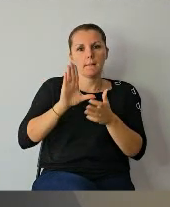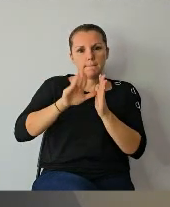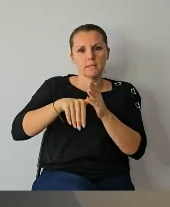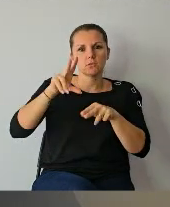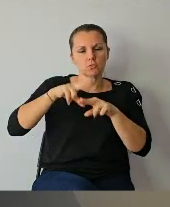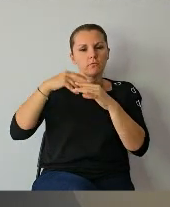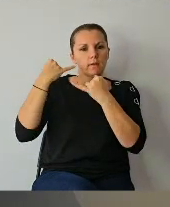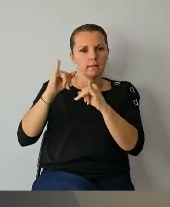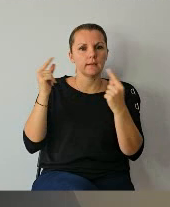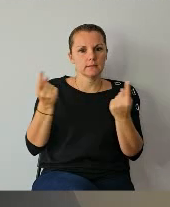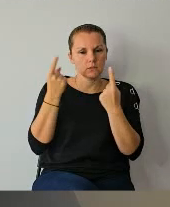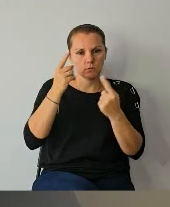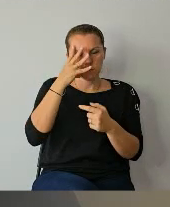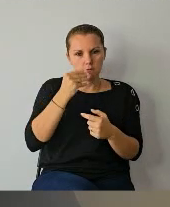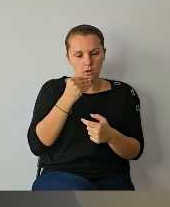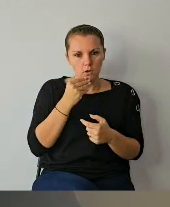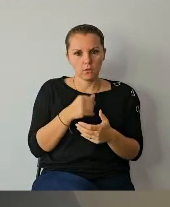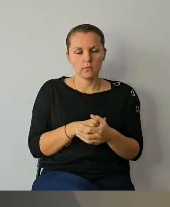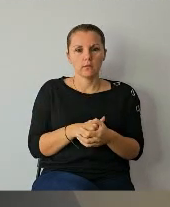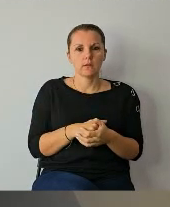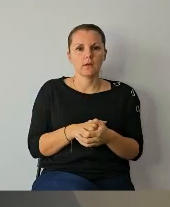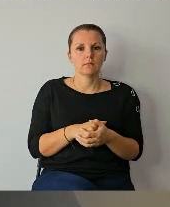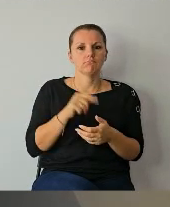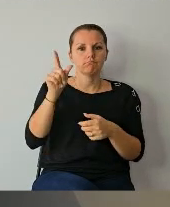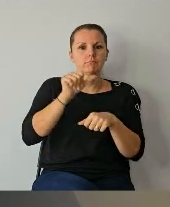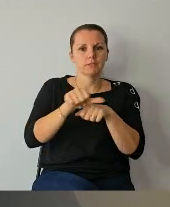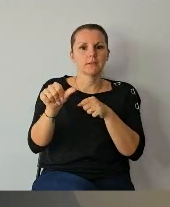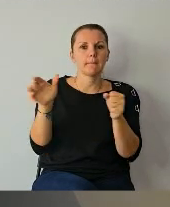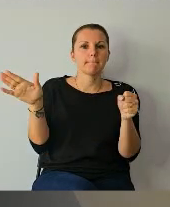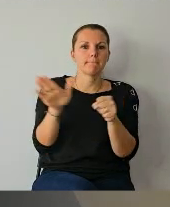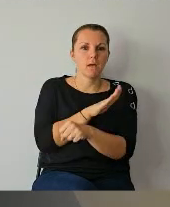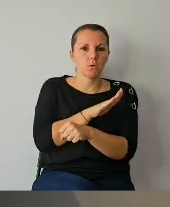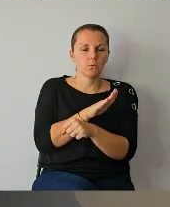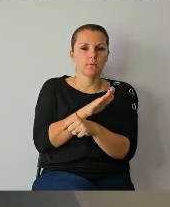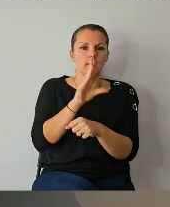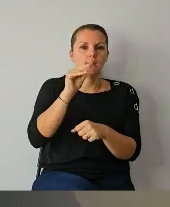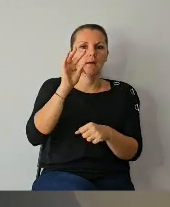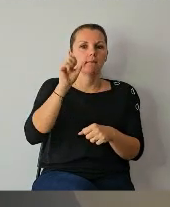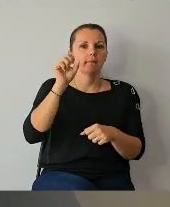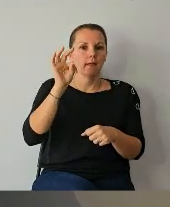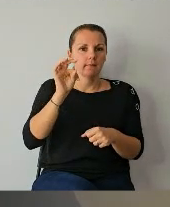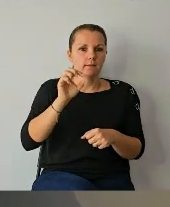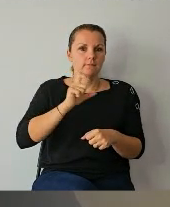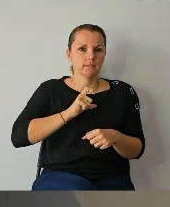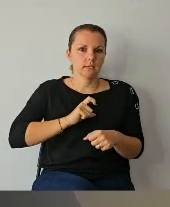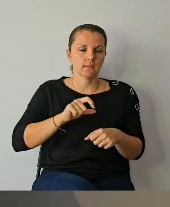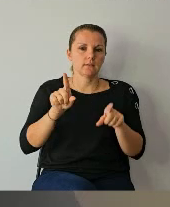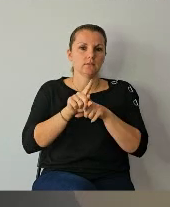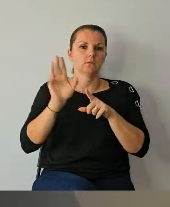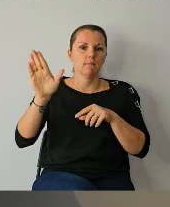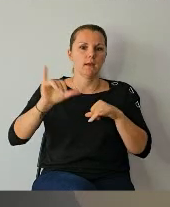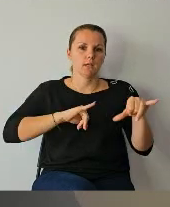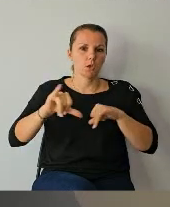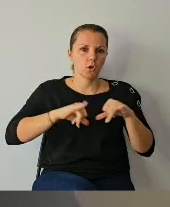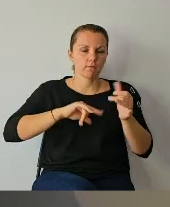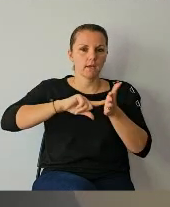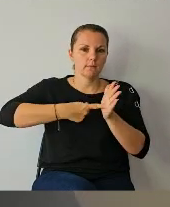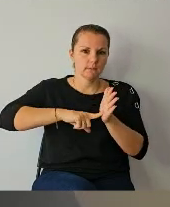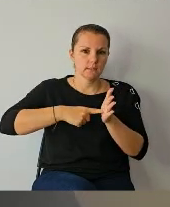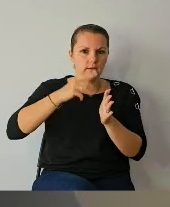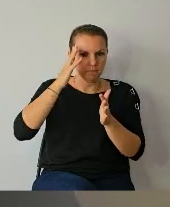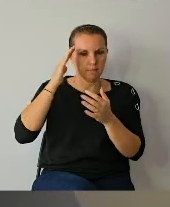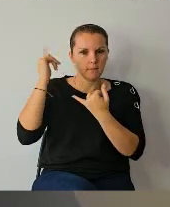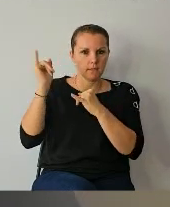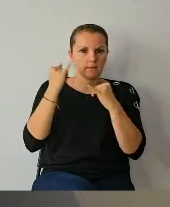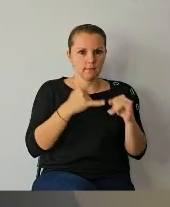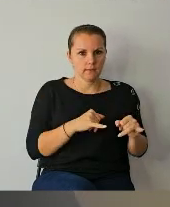inaczej sytuacja wygląda, bo są i pełne etaty w sekretariacie i są kierownicy administracyjni, także no tutaj